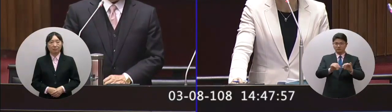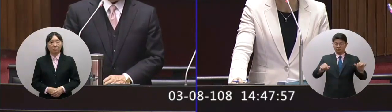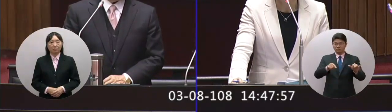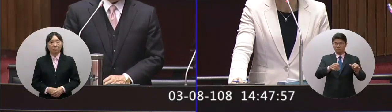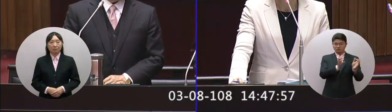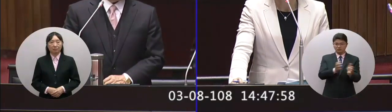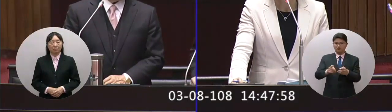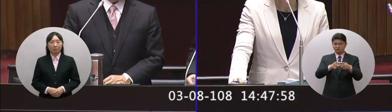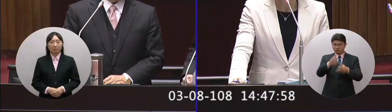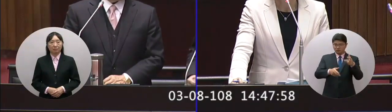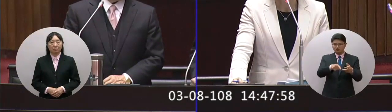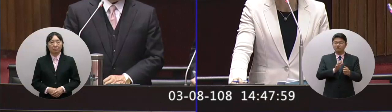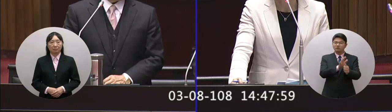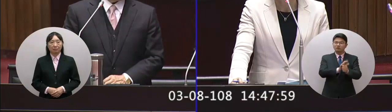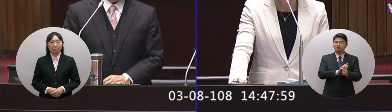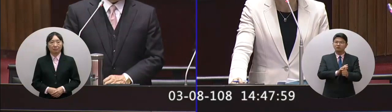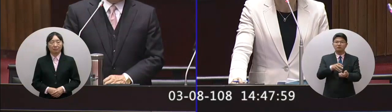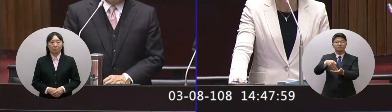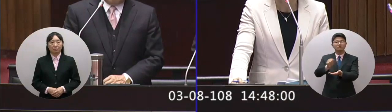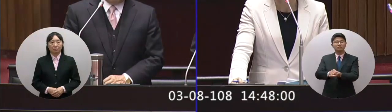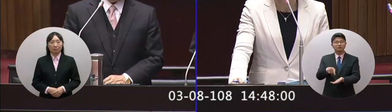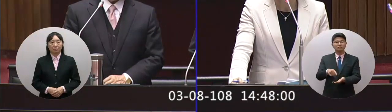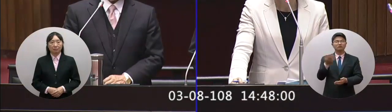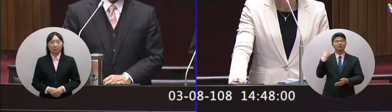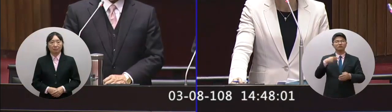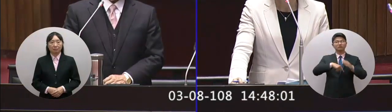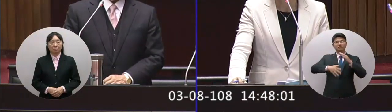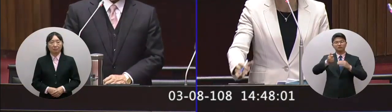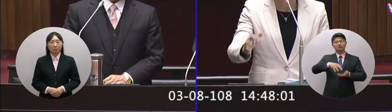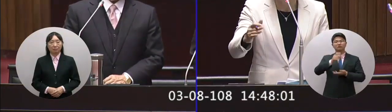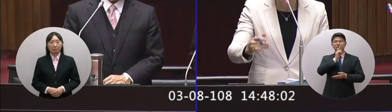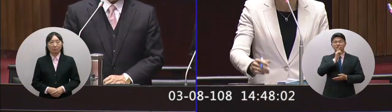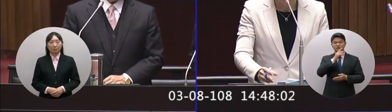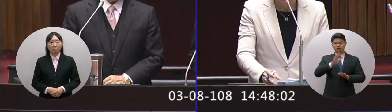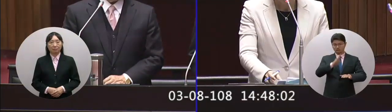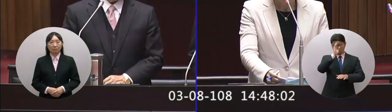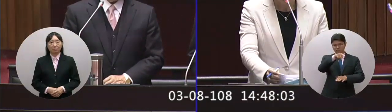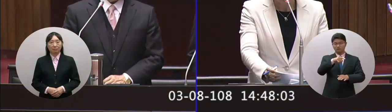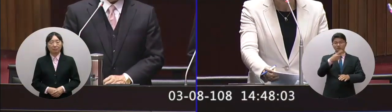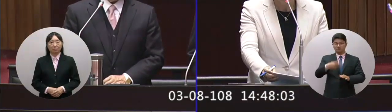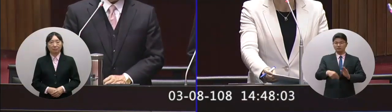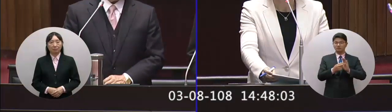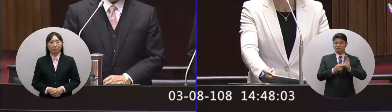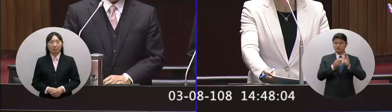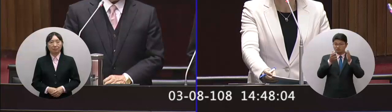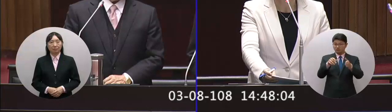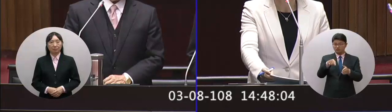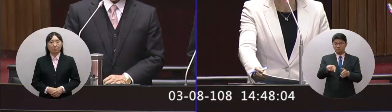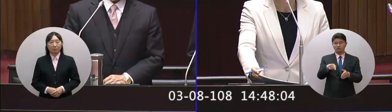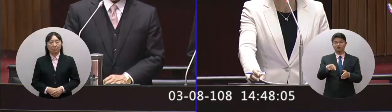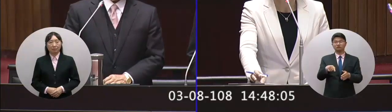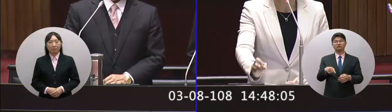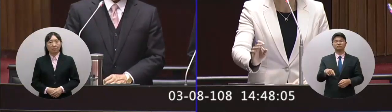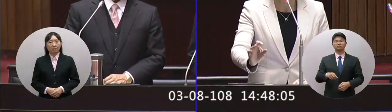要怎么样去辅导？那之前院长也有特别提到哈，那我是不是可以再请院长，就是说针对我们这